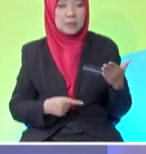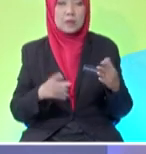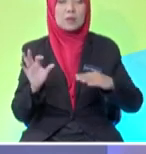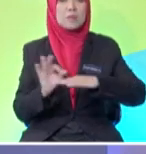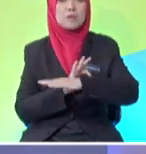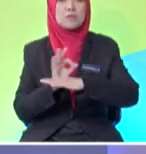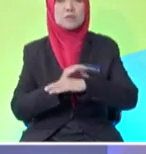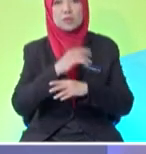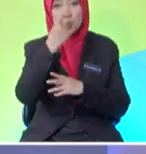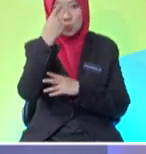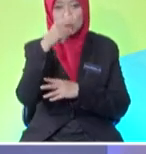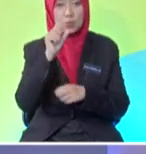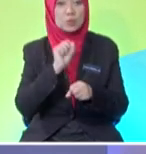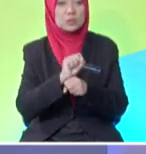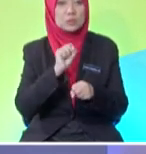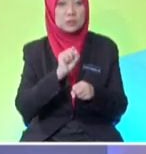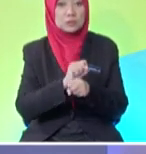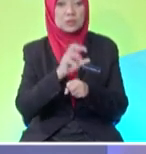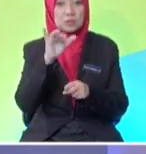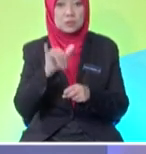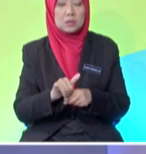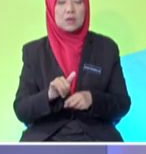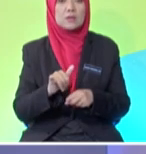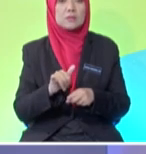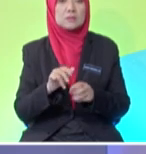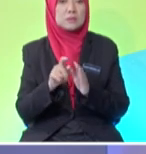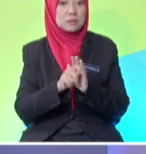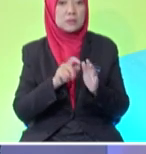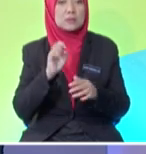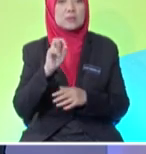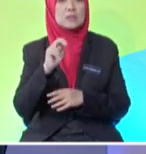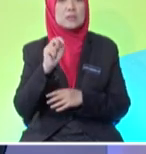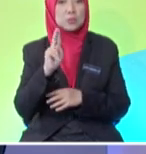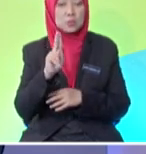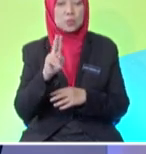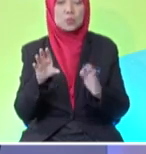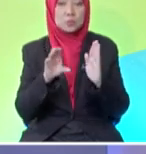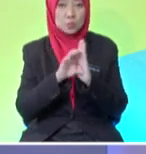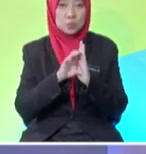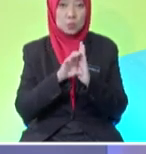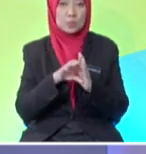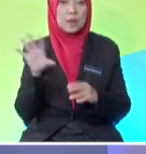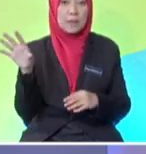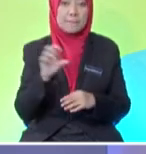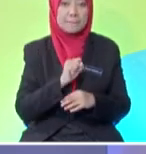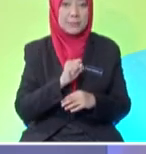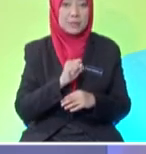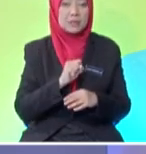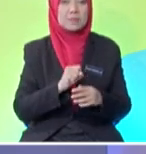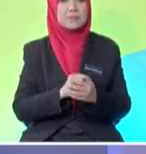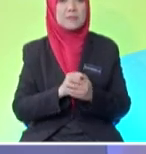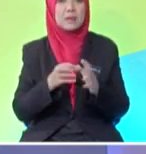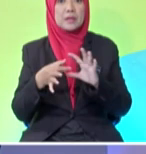untuk kerja-kerja yang tertentu sebagai contoh kita Ambillah cenkate yaitu